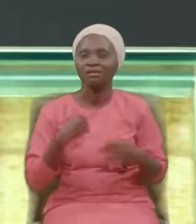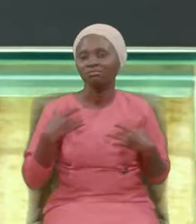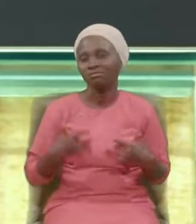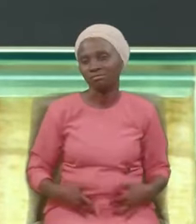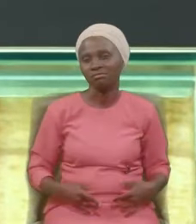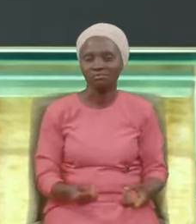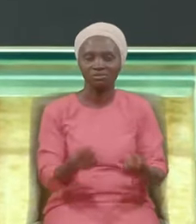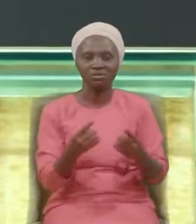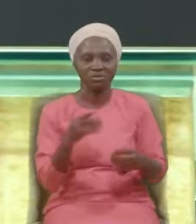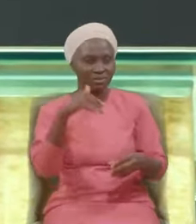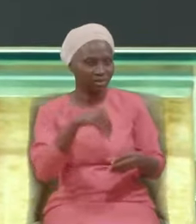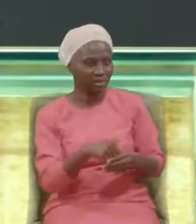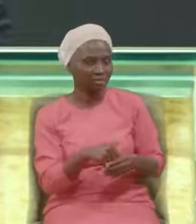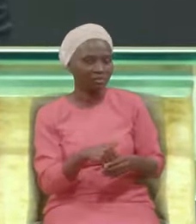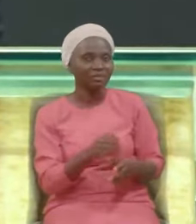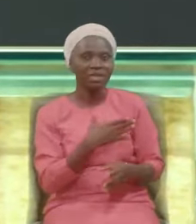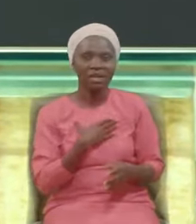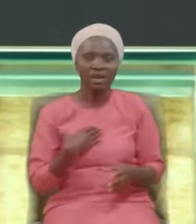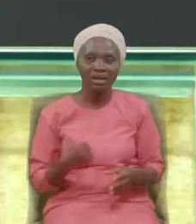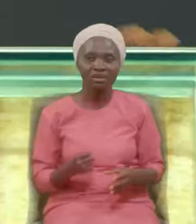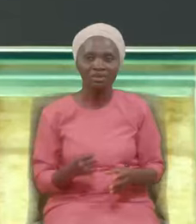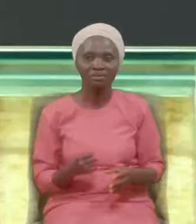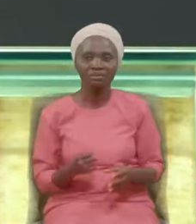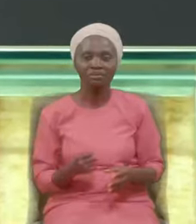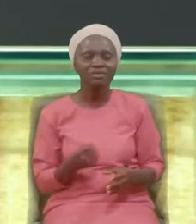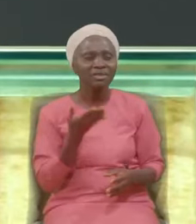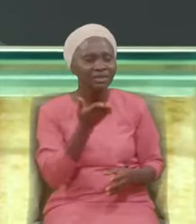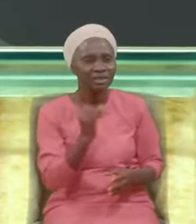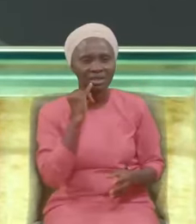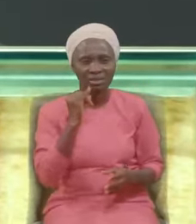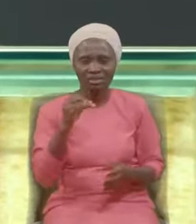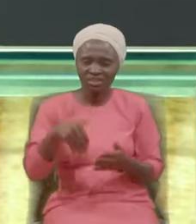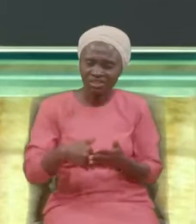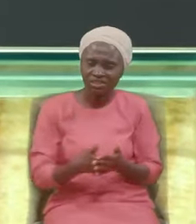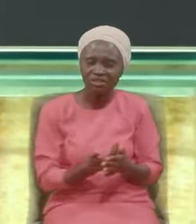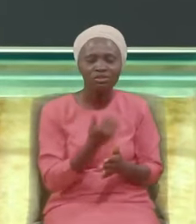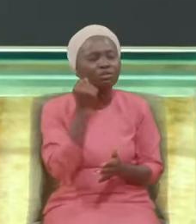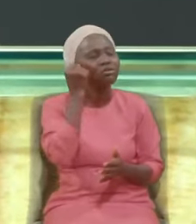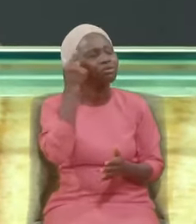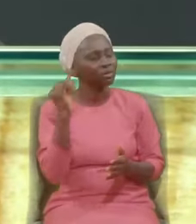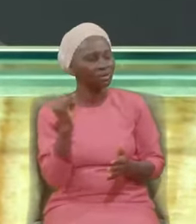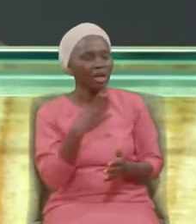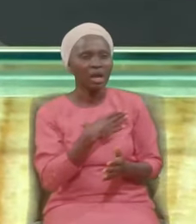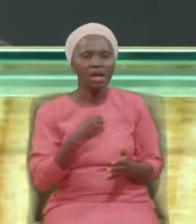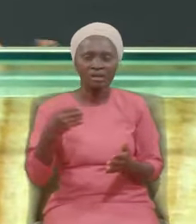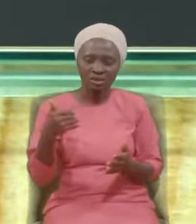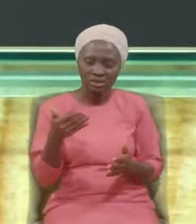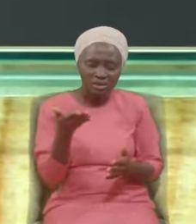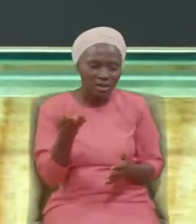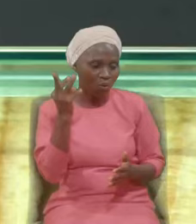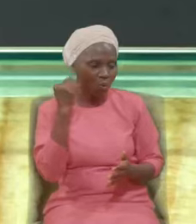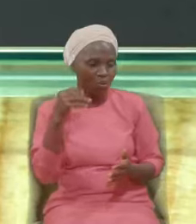le vide, le découragement est venu. Il y a la désorientation, il y a le